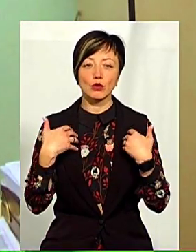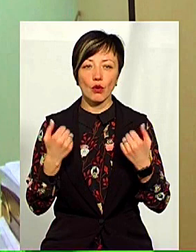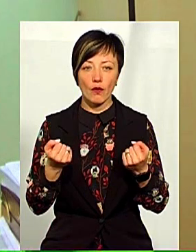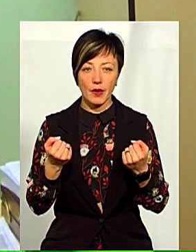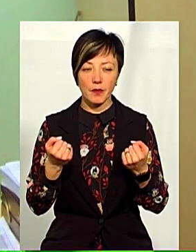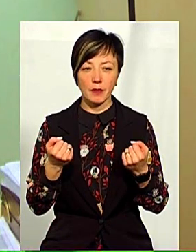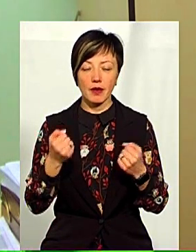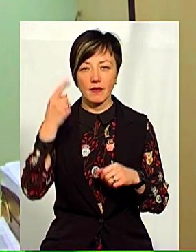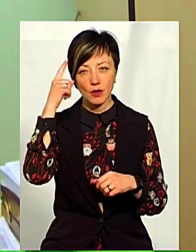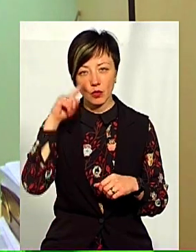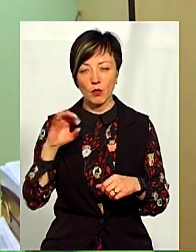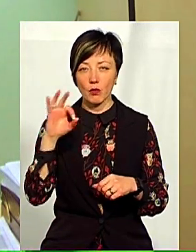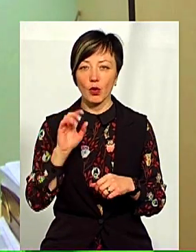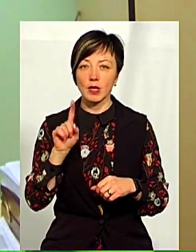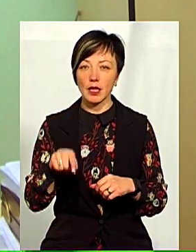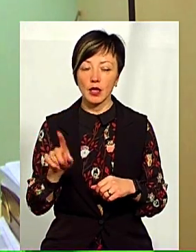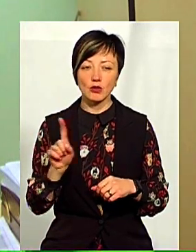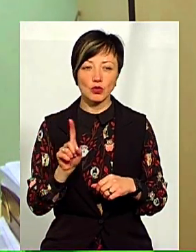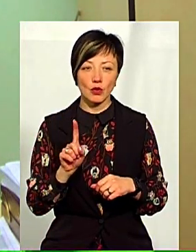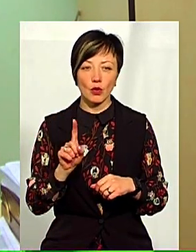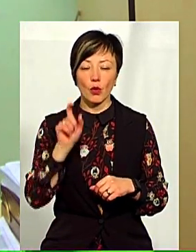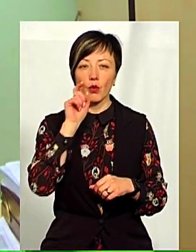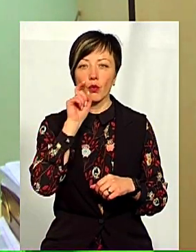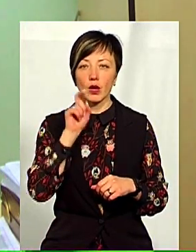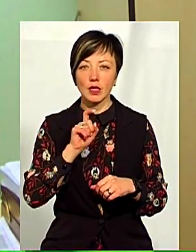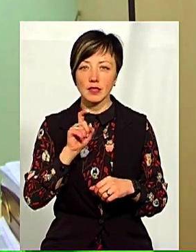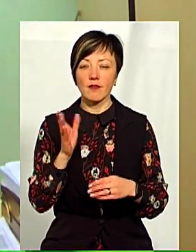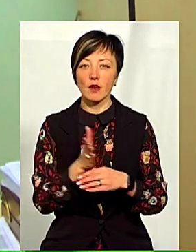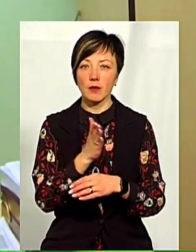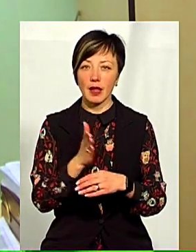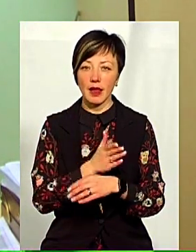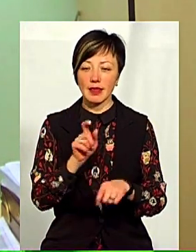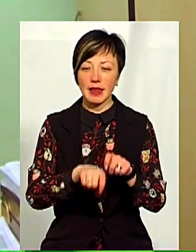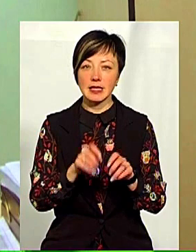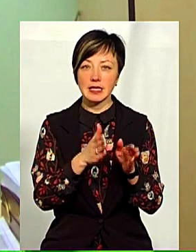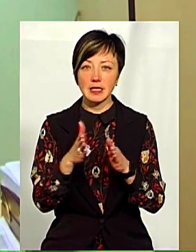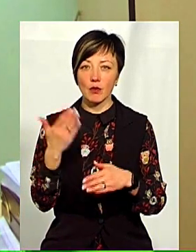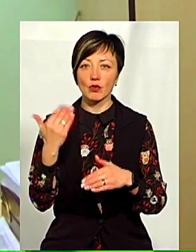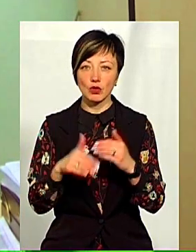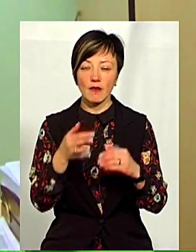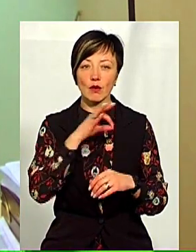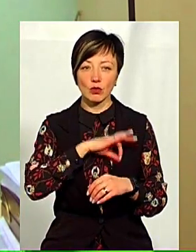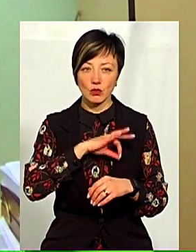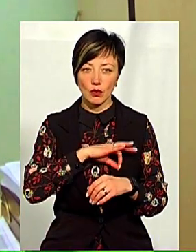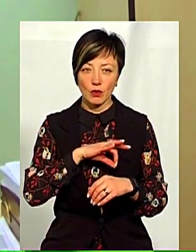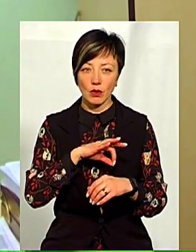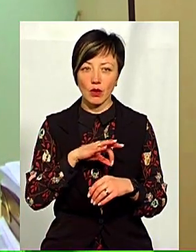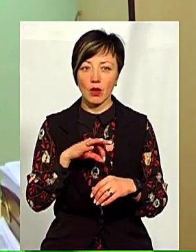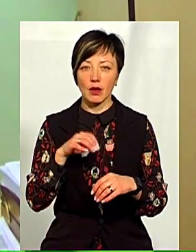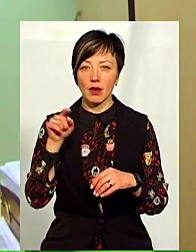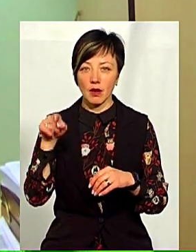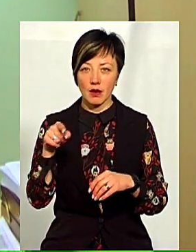здоров'я відомо про те, що українського виробника тест-системи вже використовувались в Нових